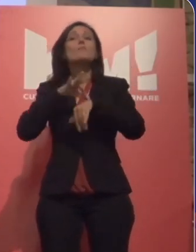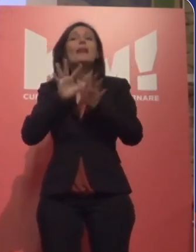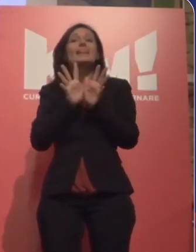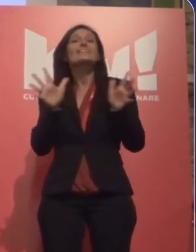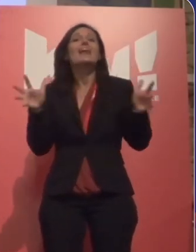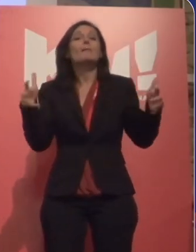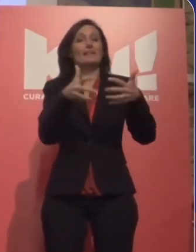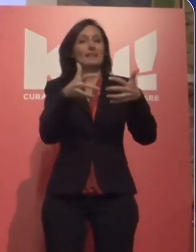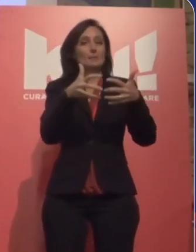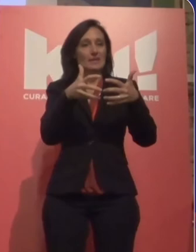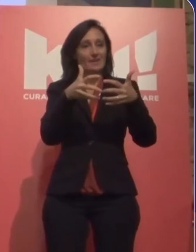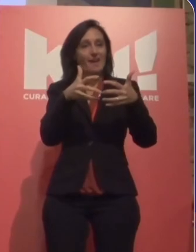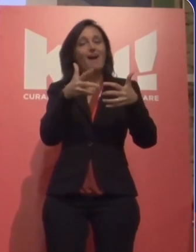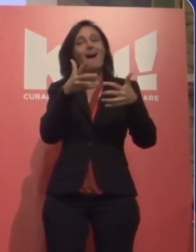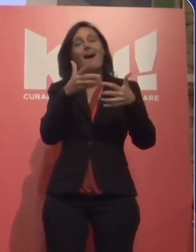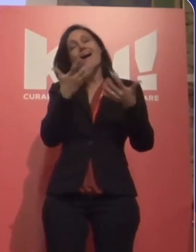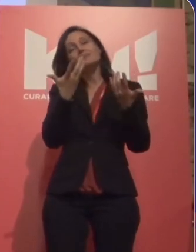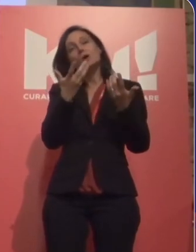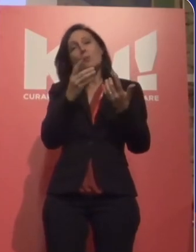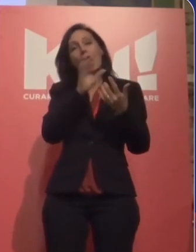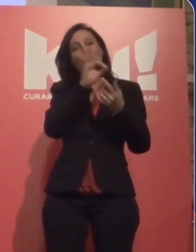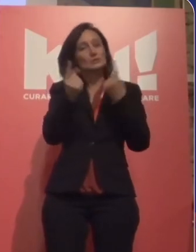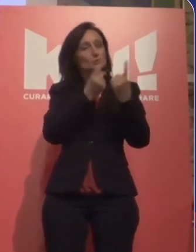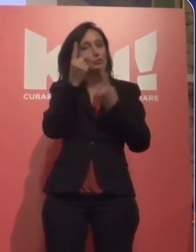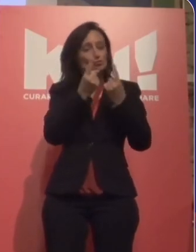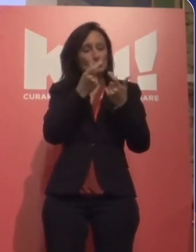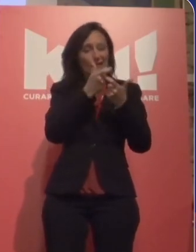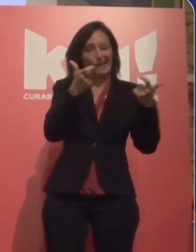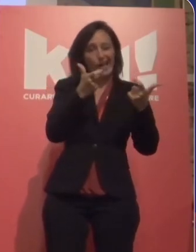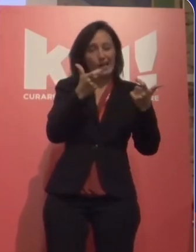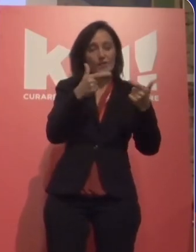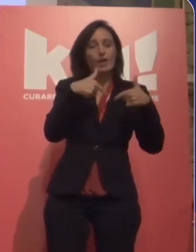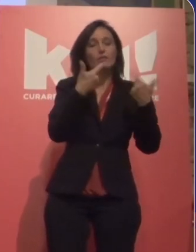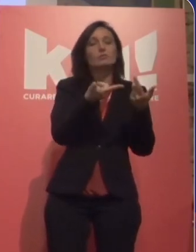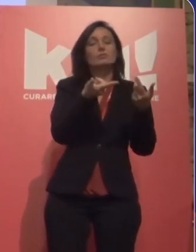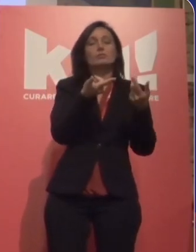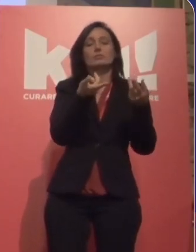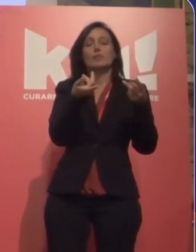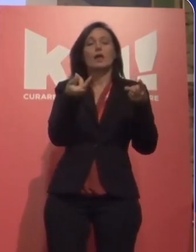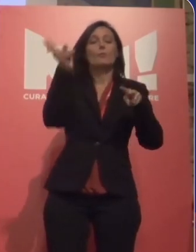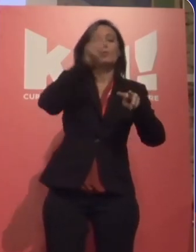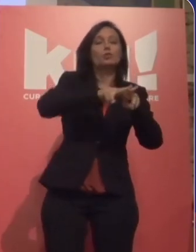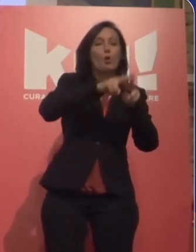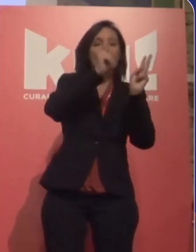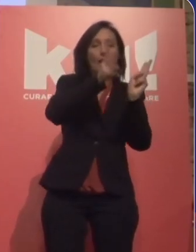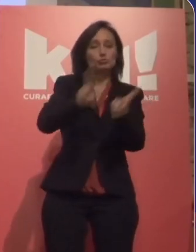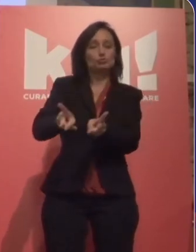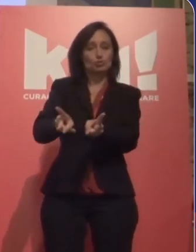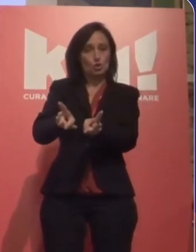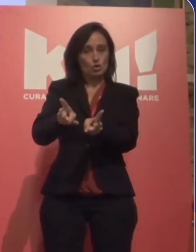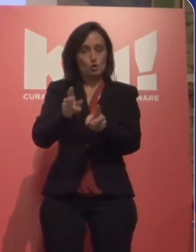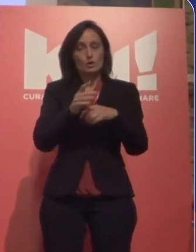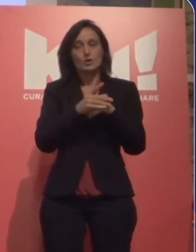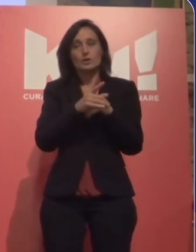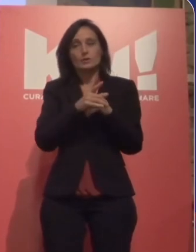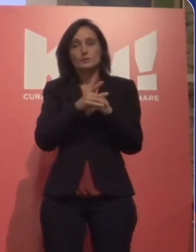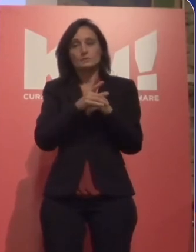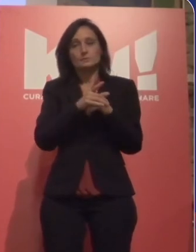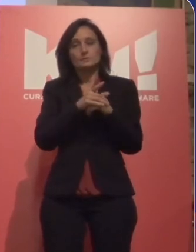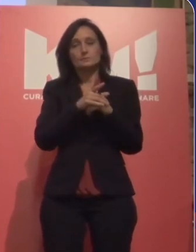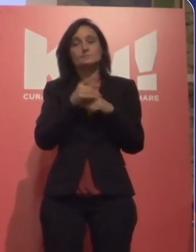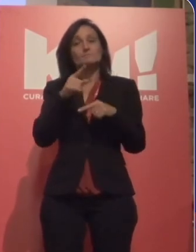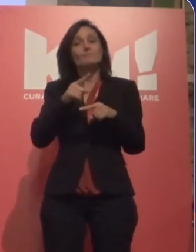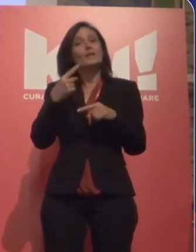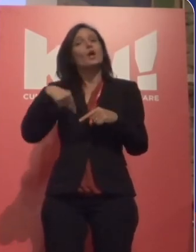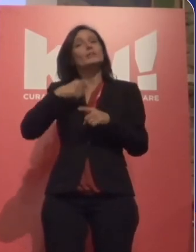aperte le ha costrette a sanguinare questa consapevolezza io credo che sia utile per ricostruire per